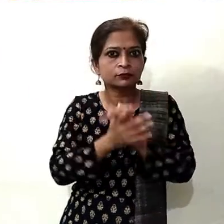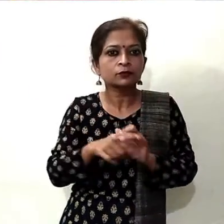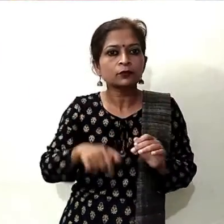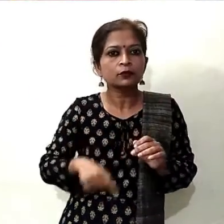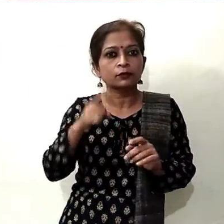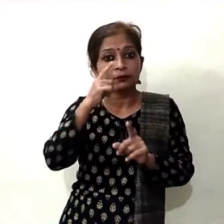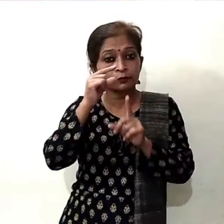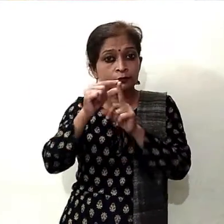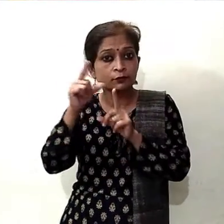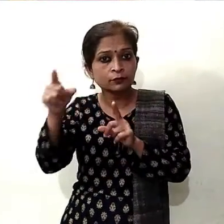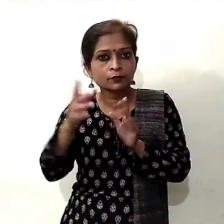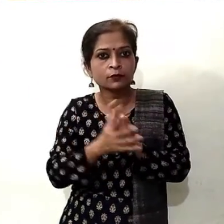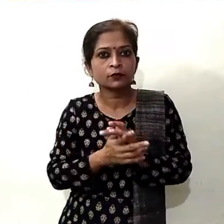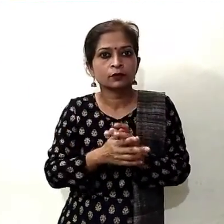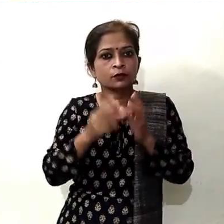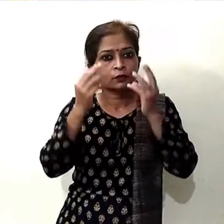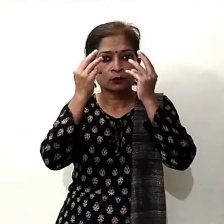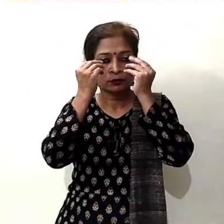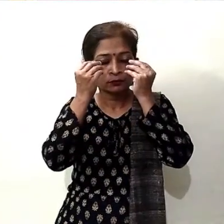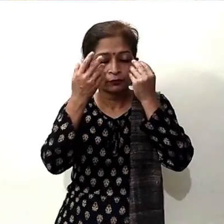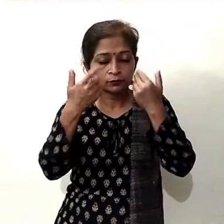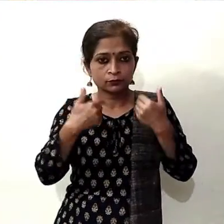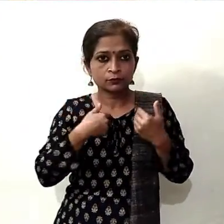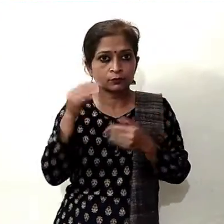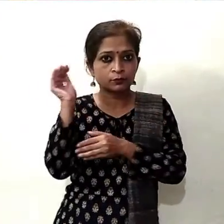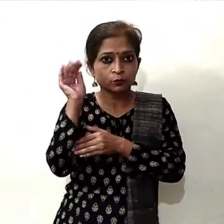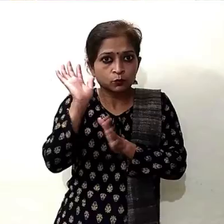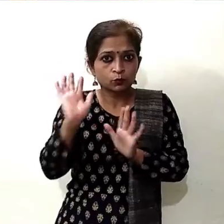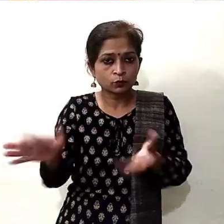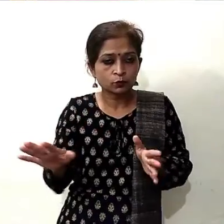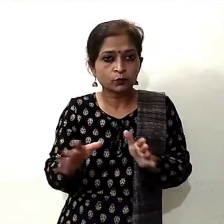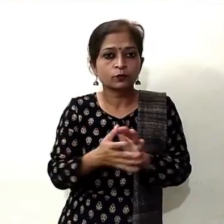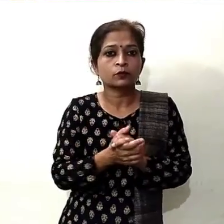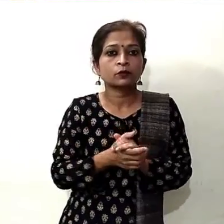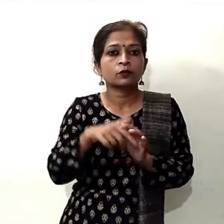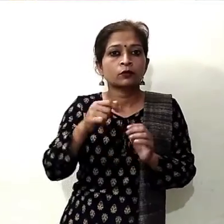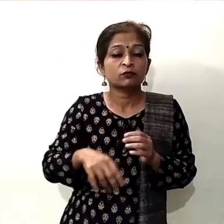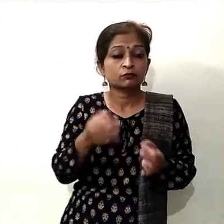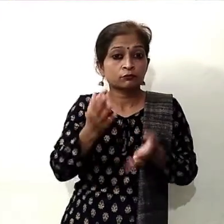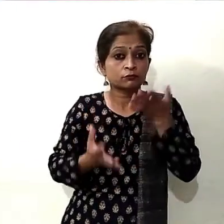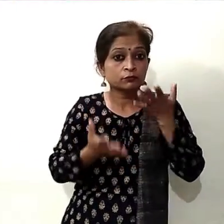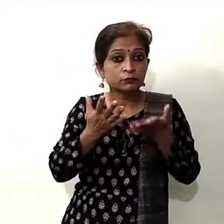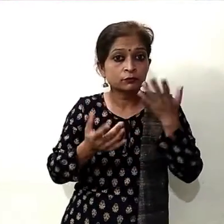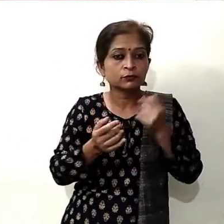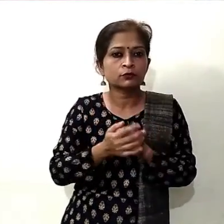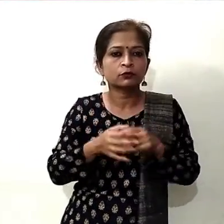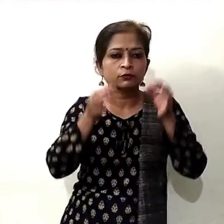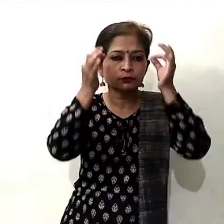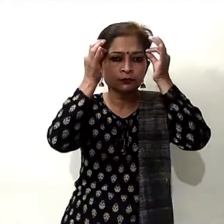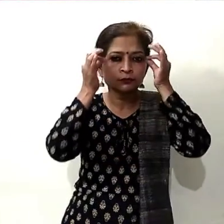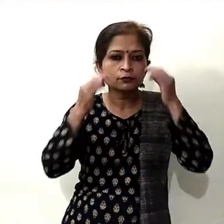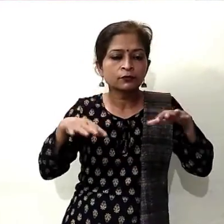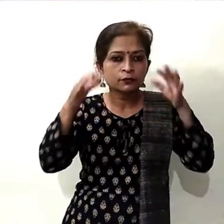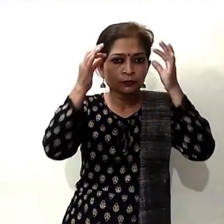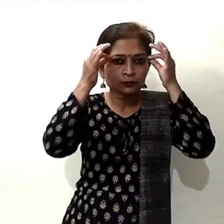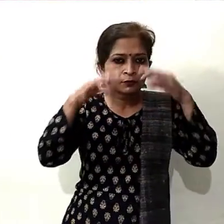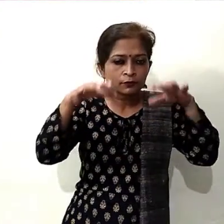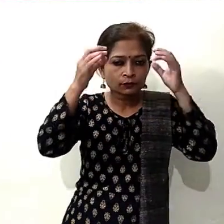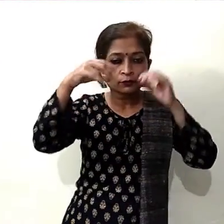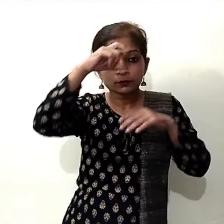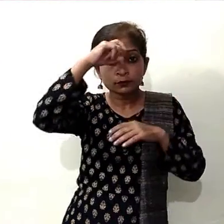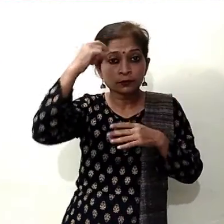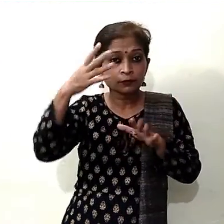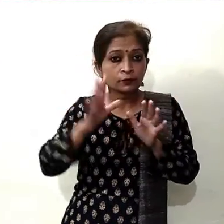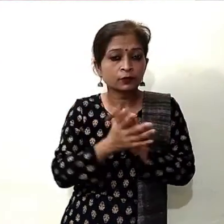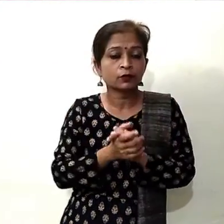पार्वती आंख जब बंद की हुई थी उनका, तो इस गर्मी से कुछ पसीने की बूंदें आ गई बाहर, और कहते